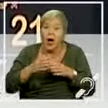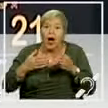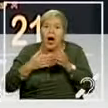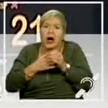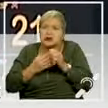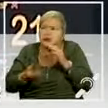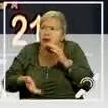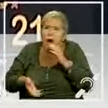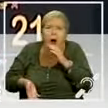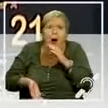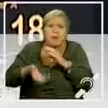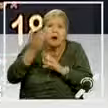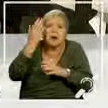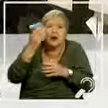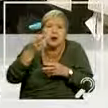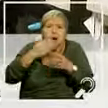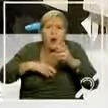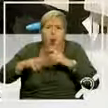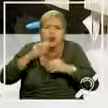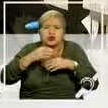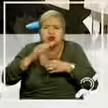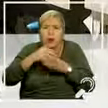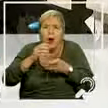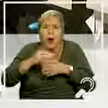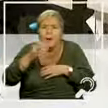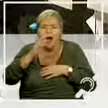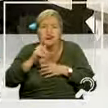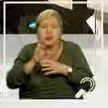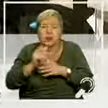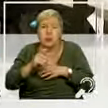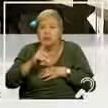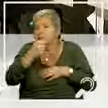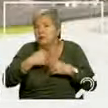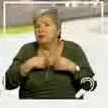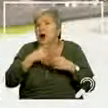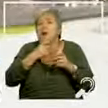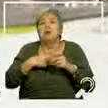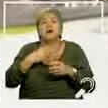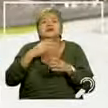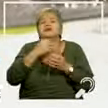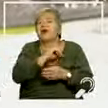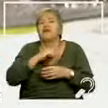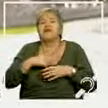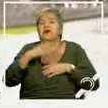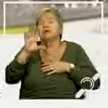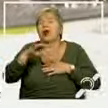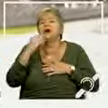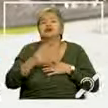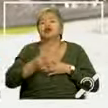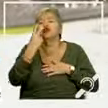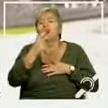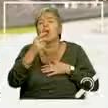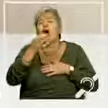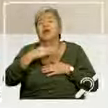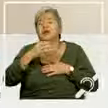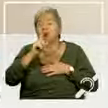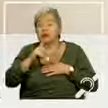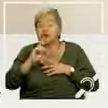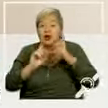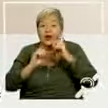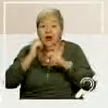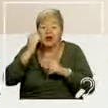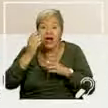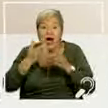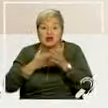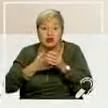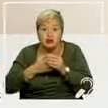de antibiotice, în sensul că un om își administrează singur două antibiotice la început, iar apoi, într-o infecție severă, ajunge chiar